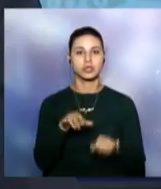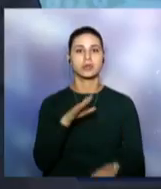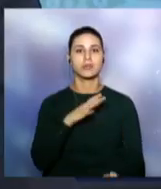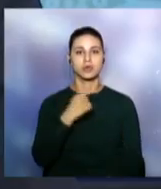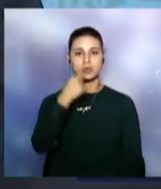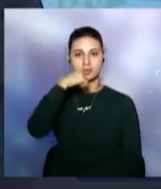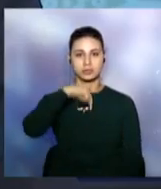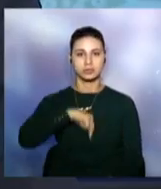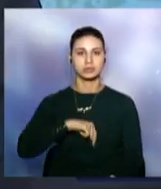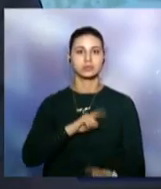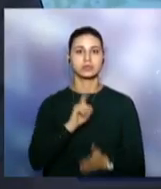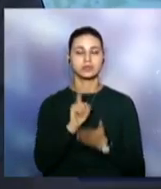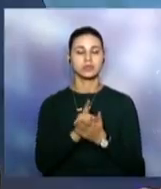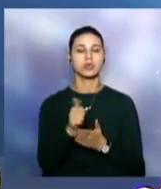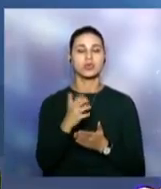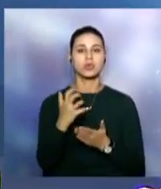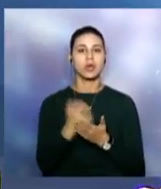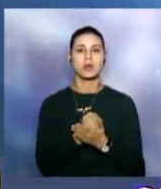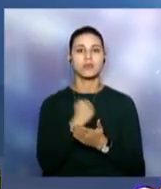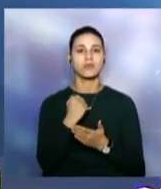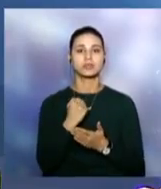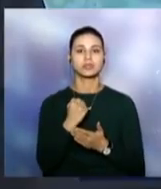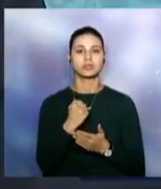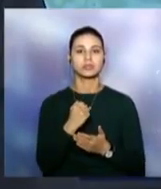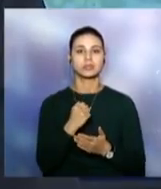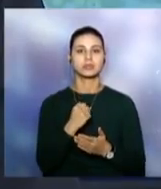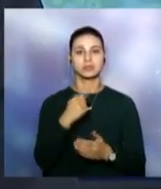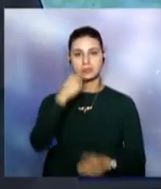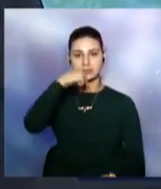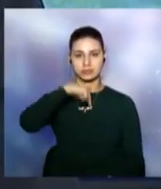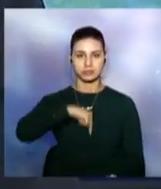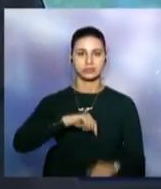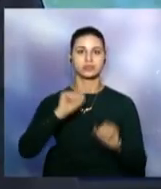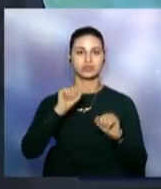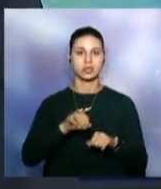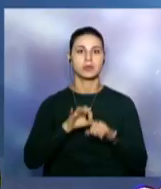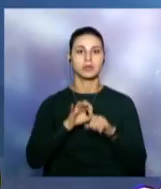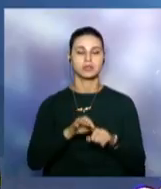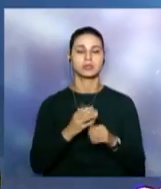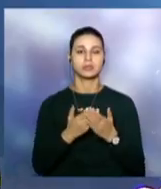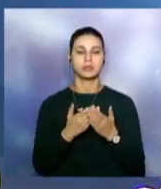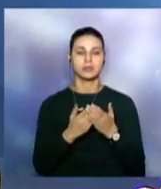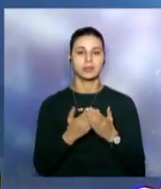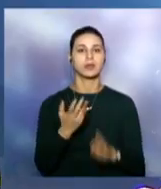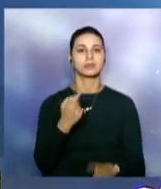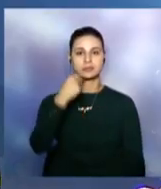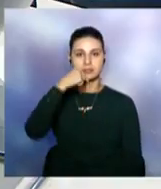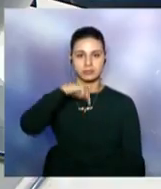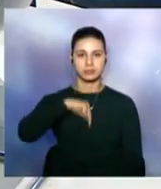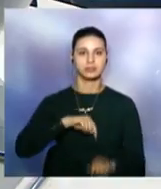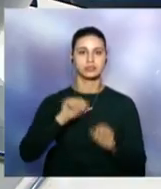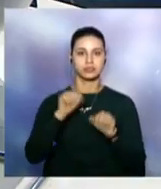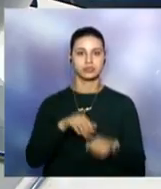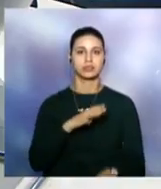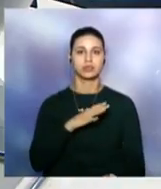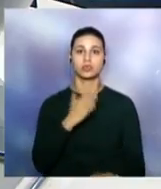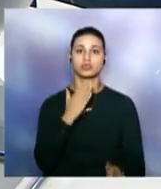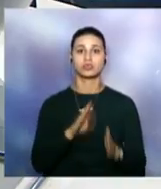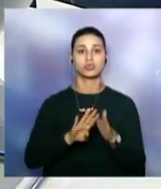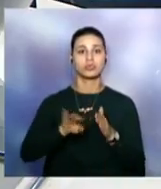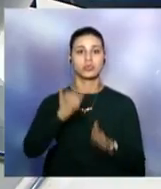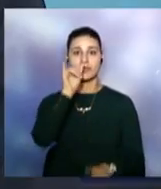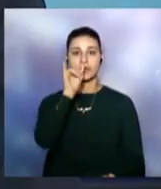გამოკვლევა, დიაგნოსტიკა. როგორ აღმოვაჩენთ ასე? დიაგნოსტიკური ენდოსკოპია შეიძლება ჩაუტარდეს. ანუ ენდოსკოპიური კვლევა თუ არ გამოდის